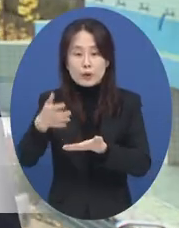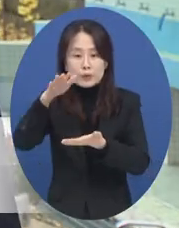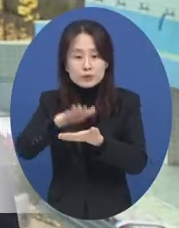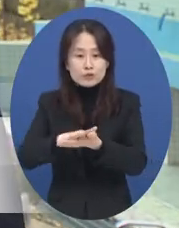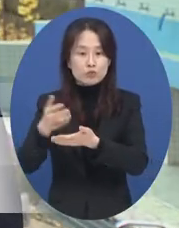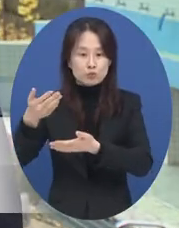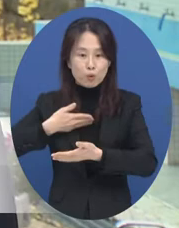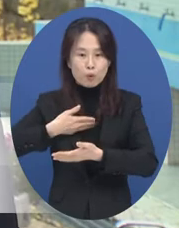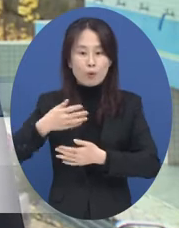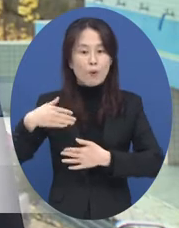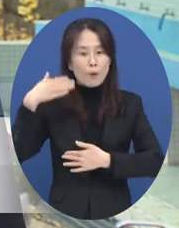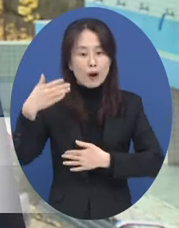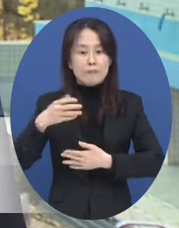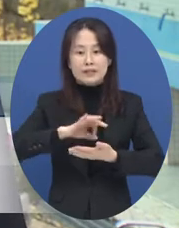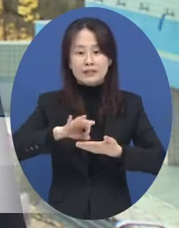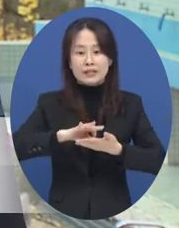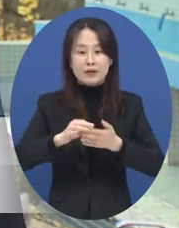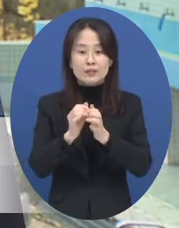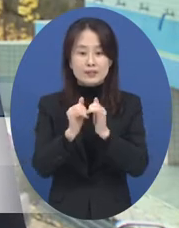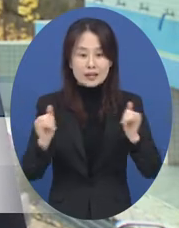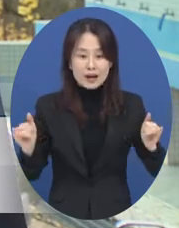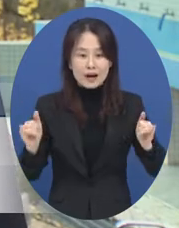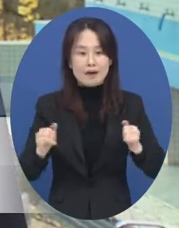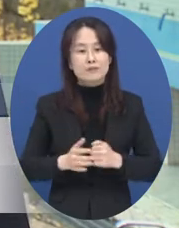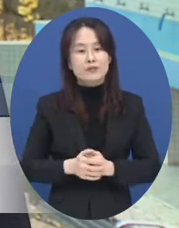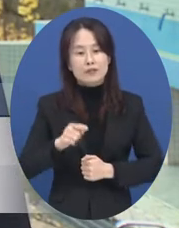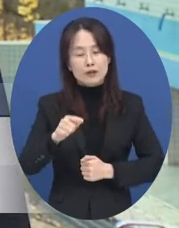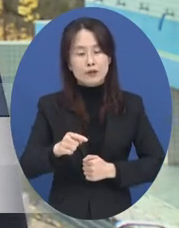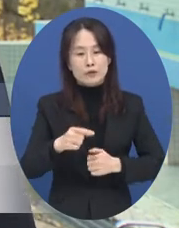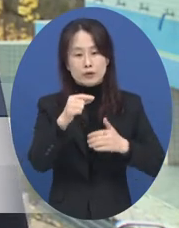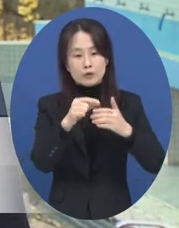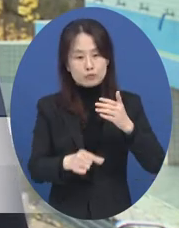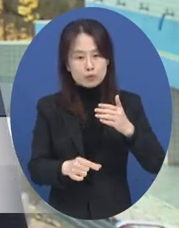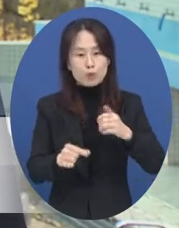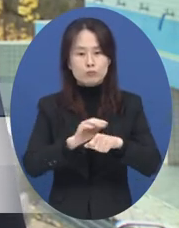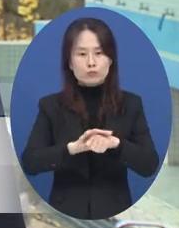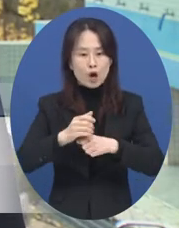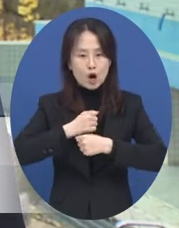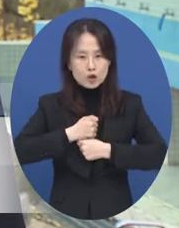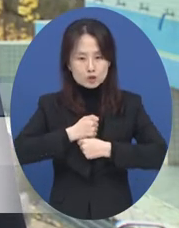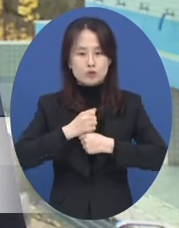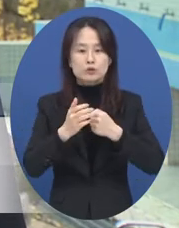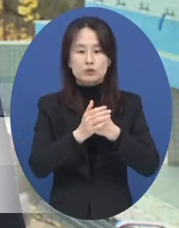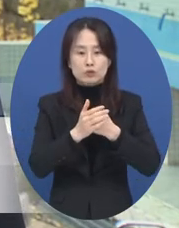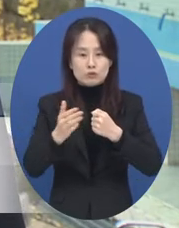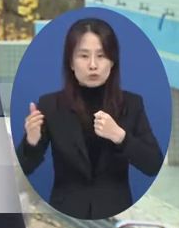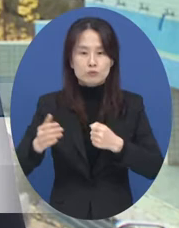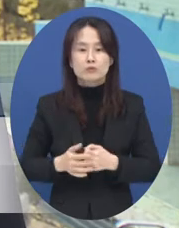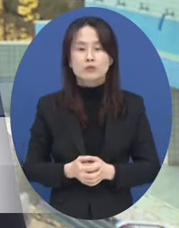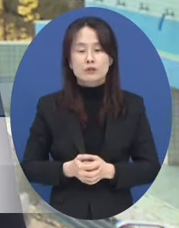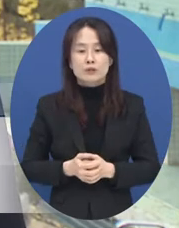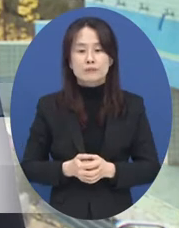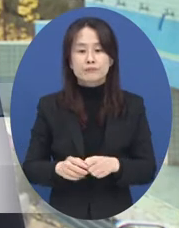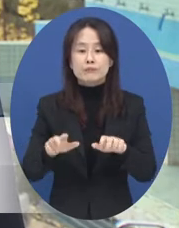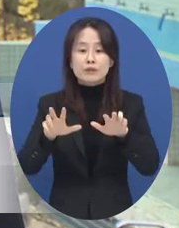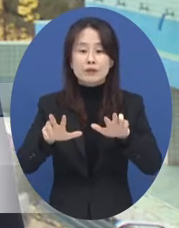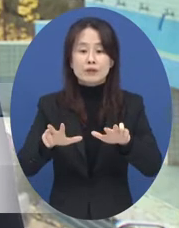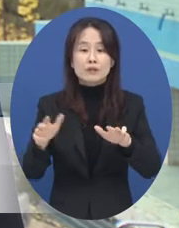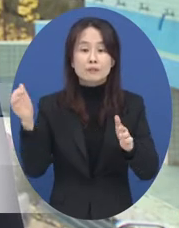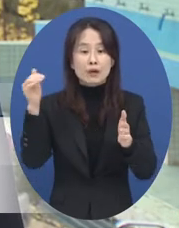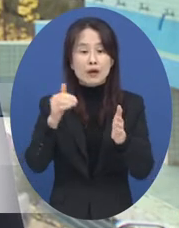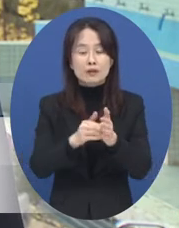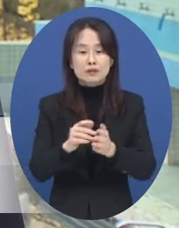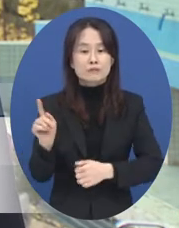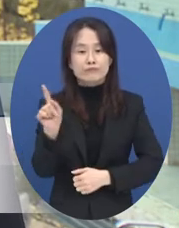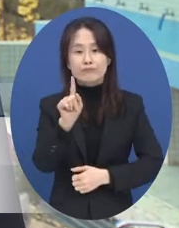시에 쓰고 정비도 해주고 그다음에 또 여기 이용하시는 주민분들이 나름대로 수칙이나 이런 걸